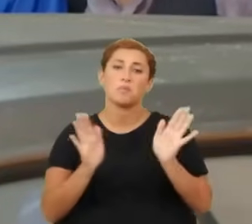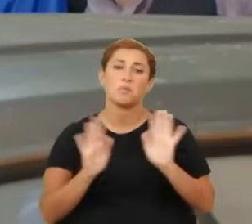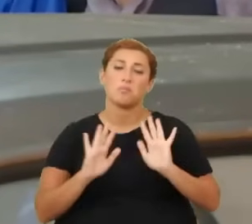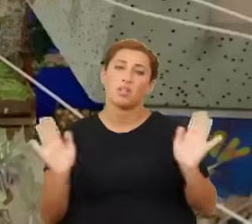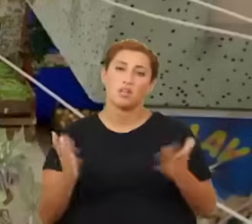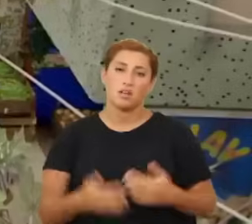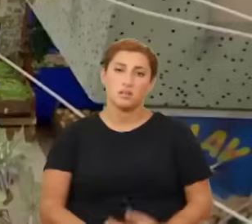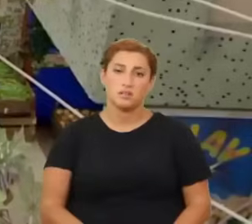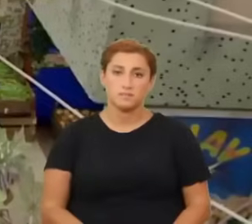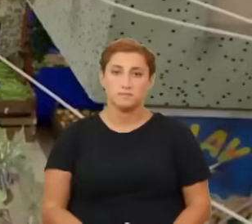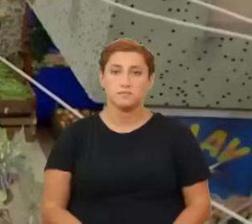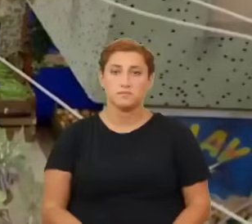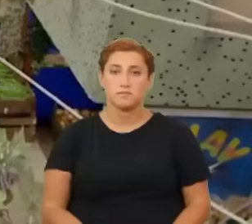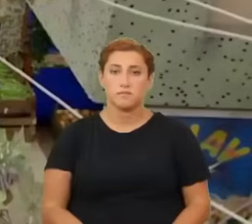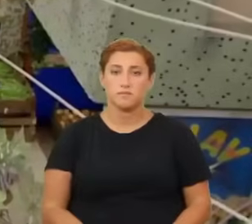tamam.